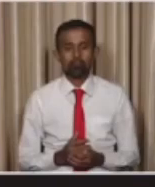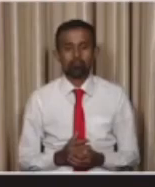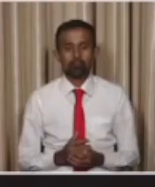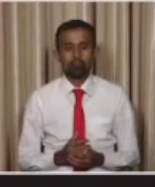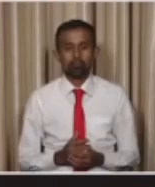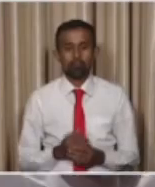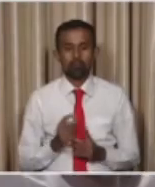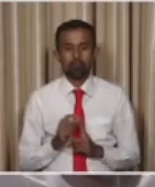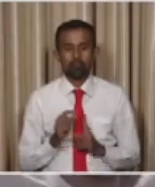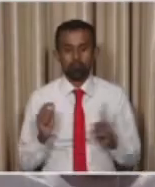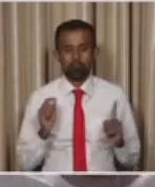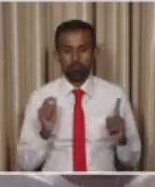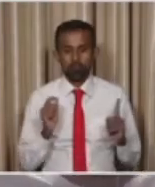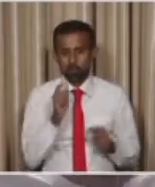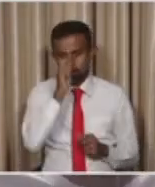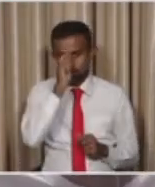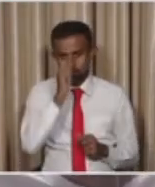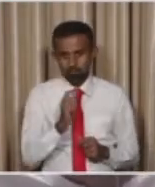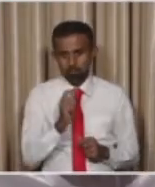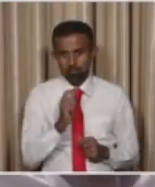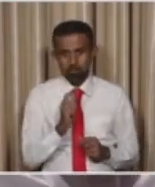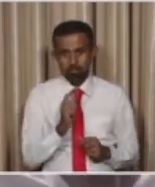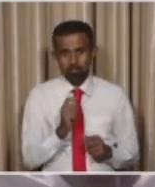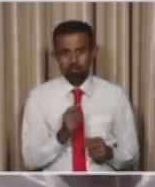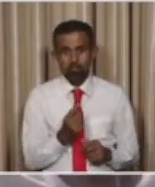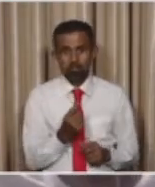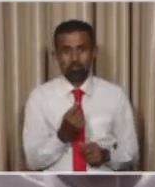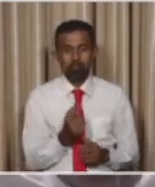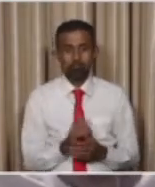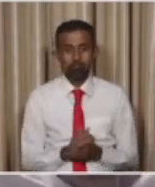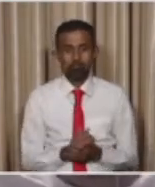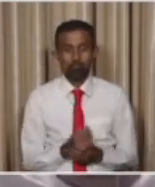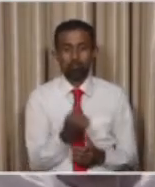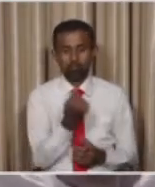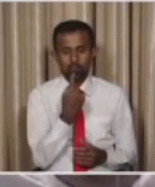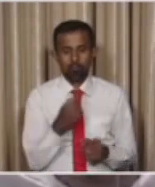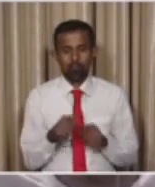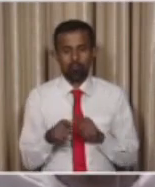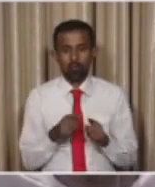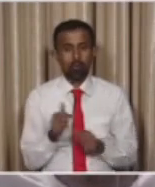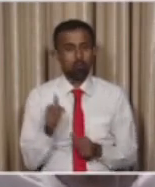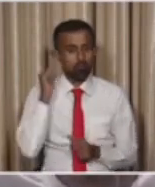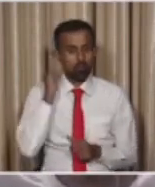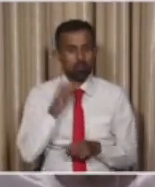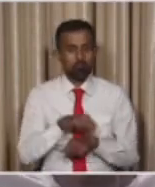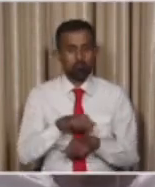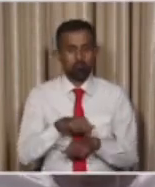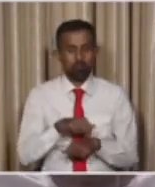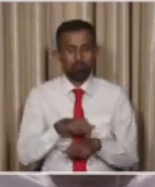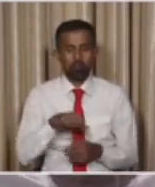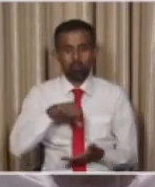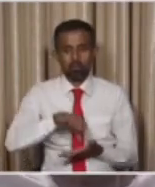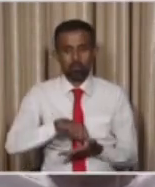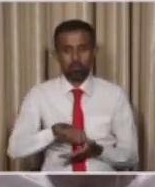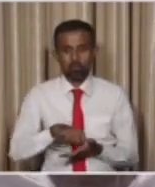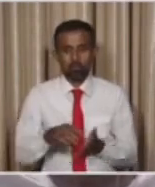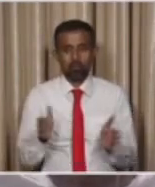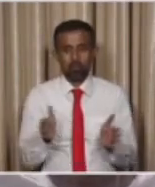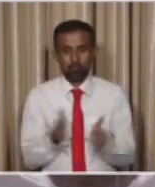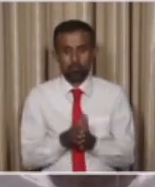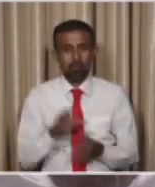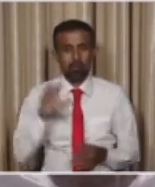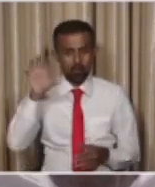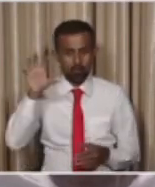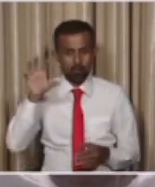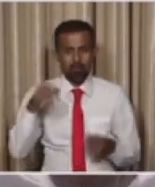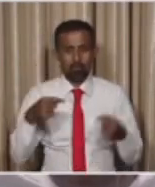මුලාසනාර ගරු මන්තුමනි ගරු කුසිකරු මන්තුම සඳහන් කරපුවා වගේම පහුගිය කාල පරිච්ඡේද මිරාණේ අපිත් එක්ක තමයි ළඟින් හිටපු රටක්